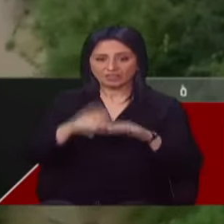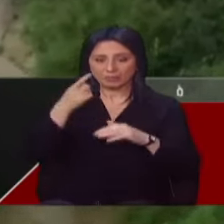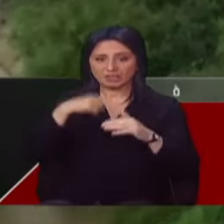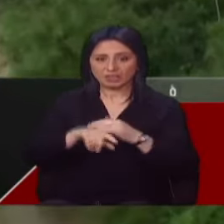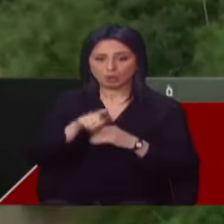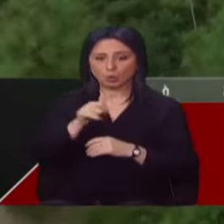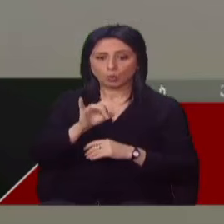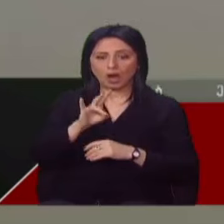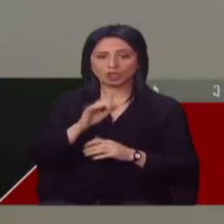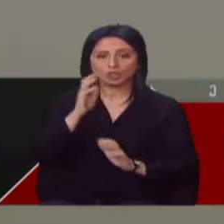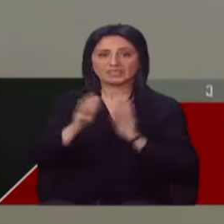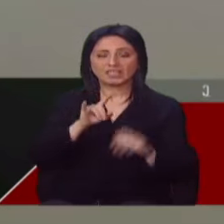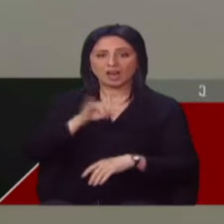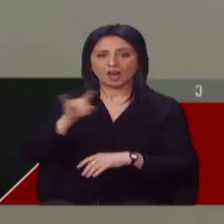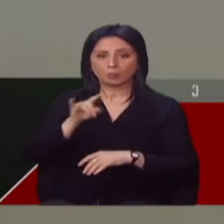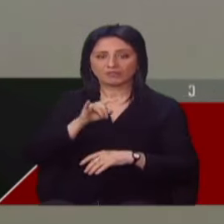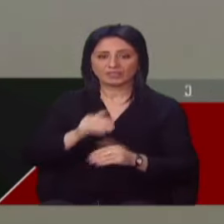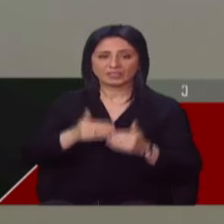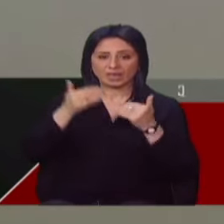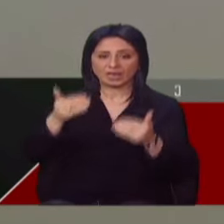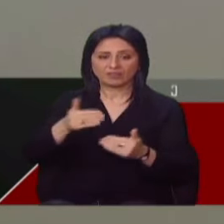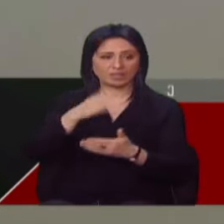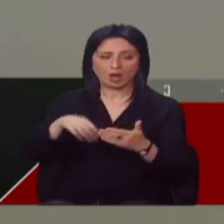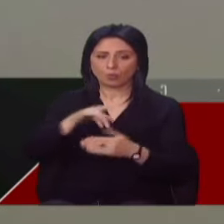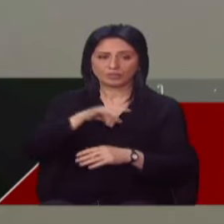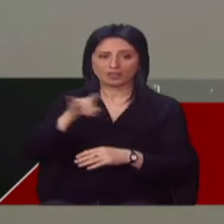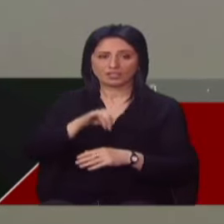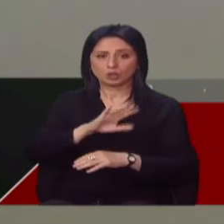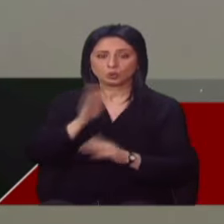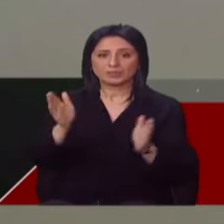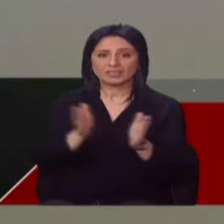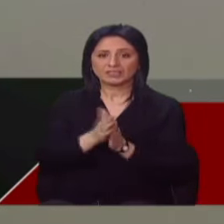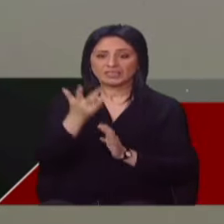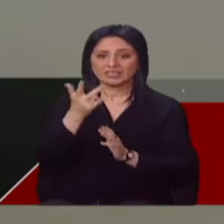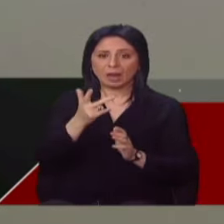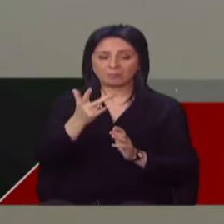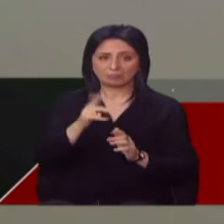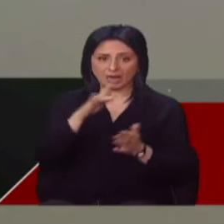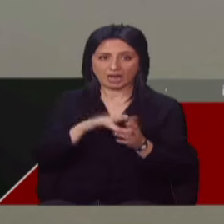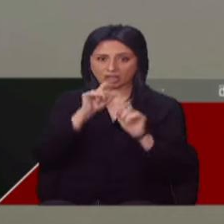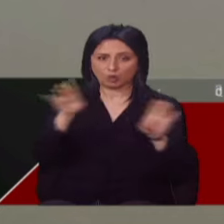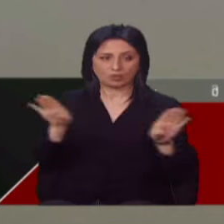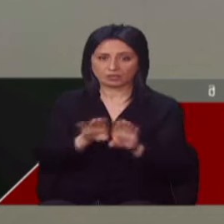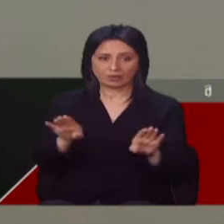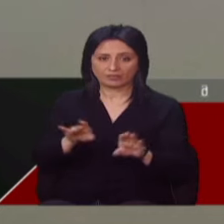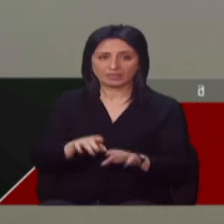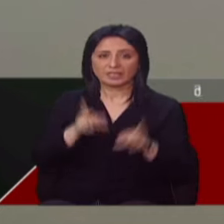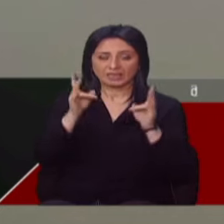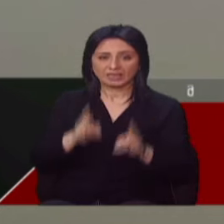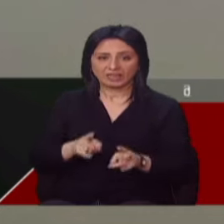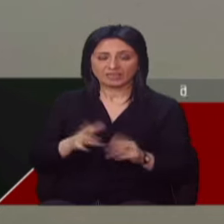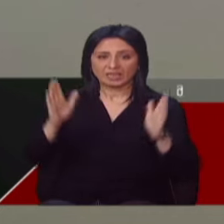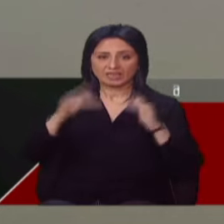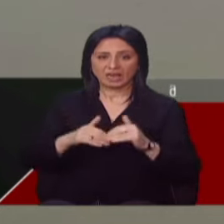გამო გუანჯოუს საერთაშორისო აეროპორტში გადაიდო და გაუქმდა ავიარეისები, სულ მცირე სამქალაქში კი სკოლები დაიხურა. სტიქიის შედეგად დაზიანდა ან